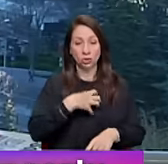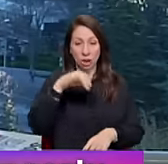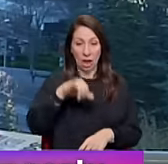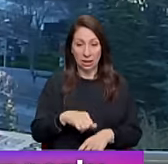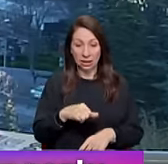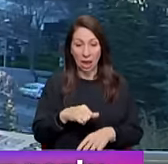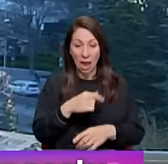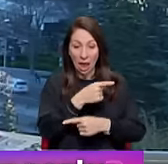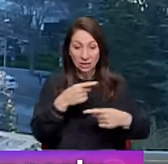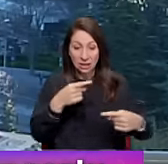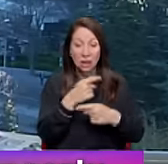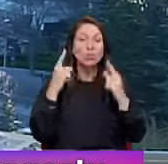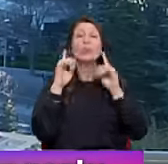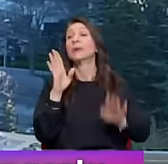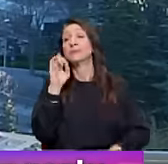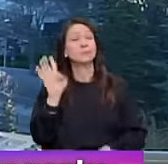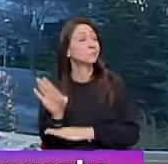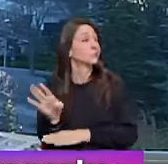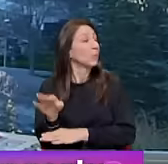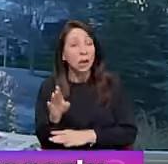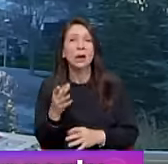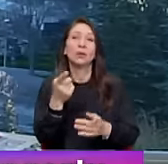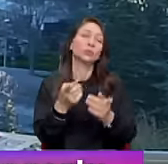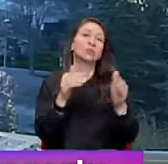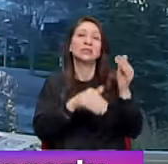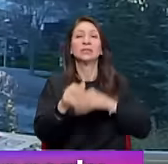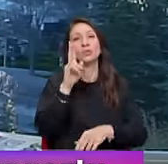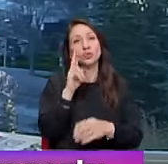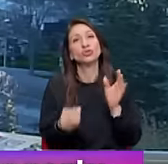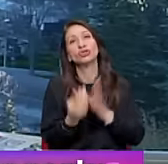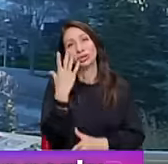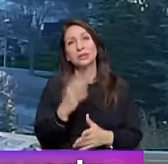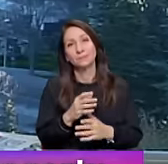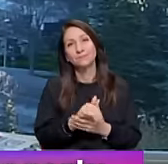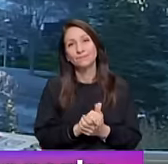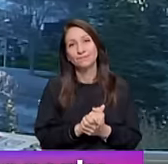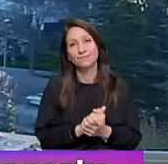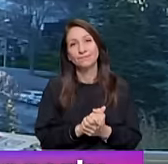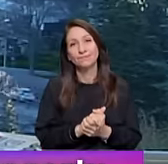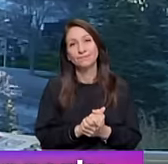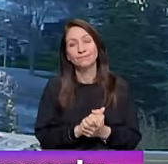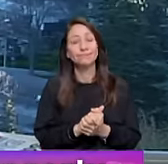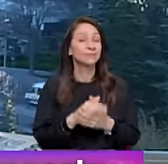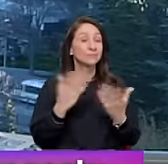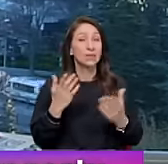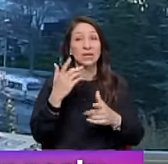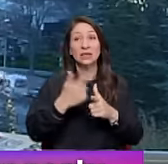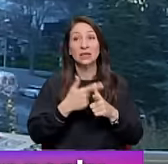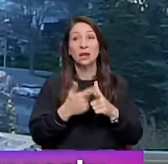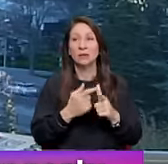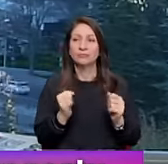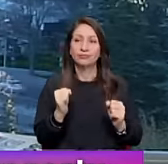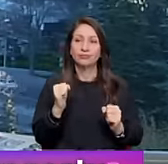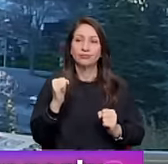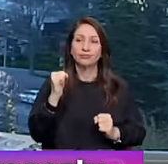haklarındaki eksiklikler duyulmayınca ortaya bir seçim sonucu, seçim tablosu çıktı elbette. Kiralar almış